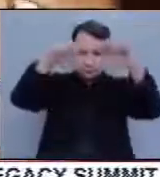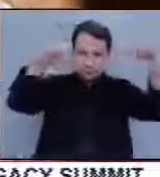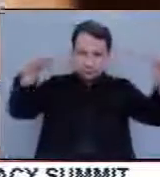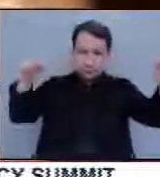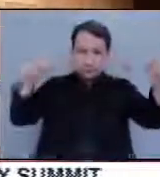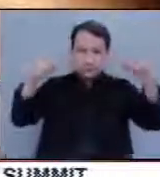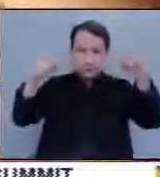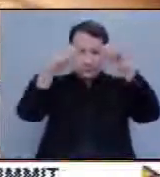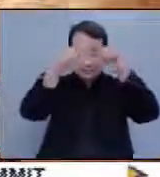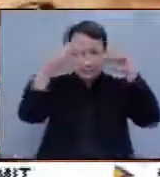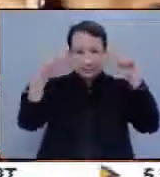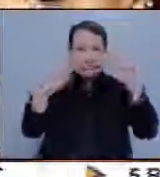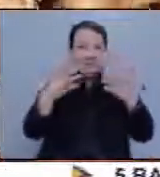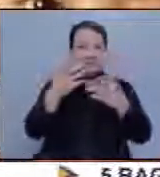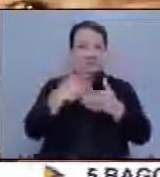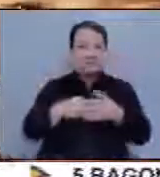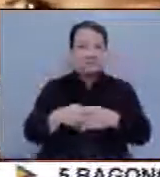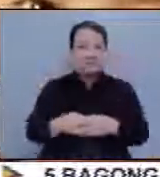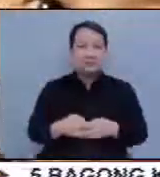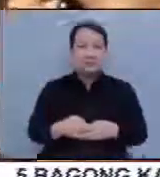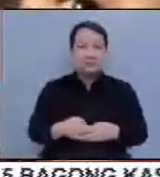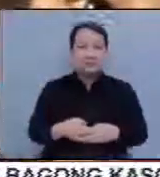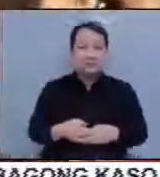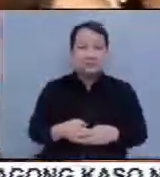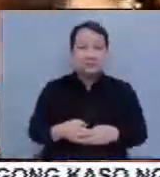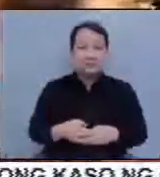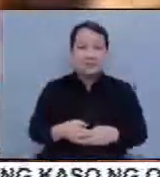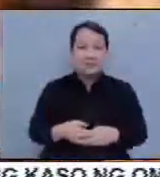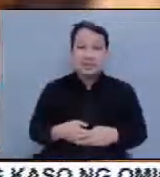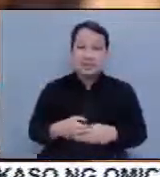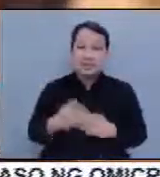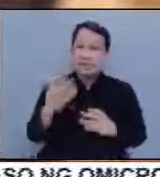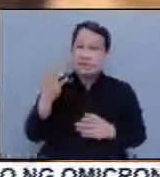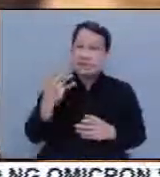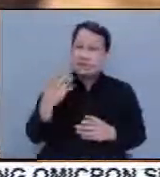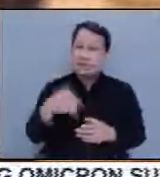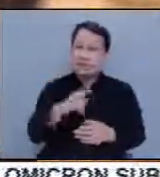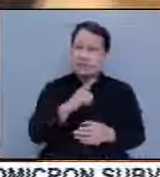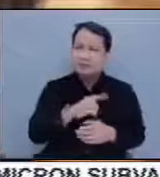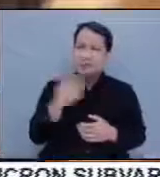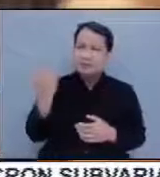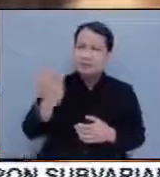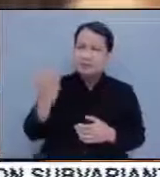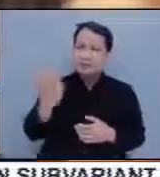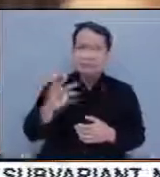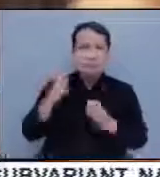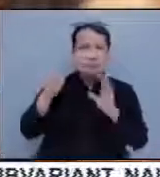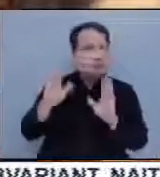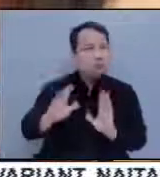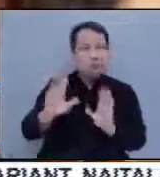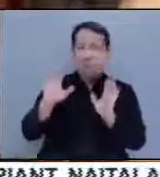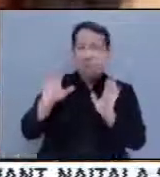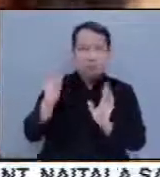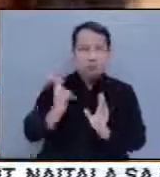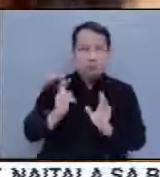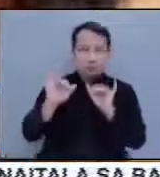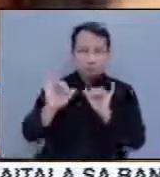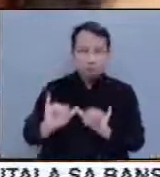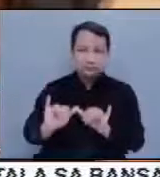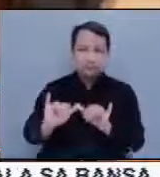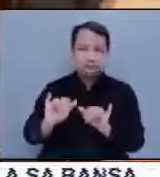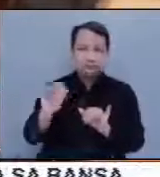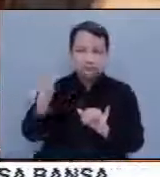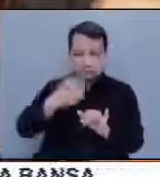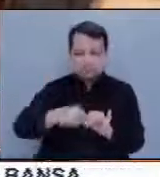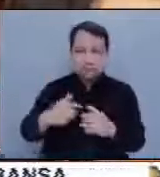namin. Kaya ho, talagang nakaka-amaze po ngayon na nakatira po kami ngayon sa masasabi po